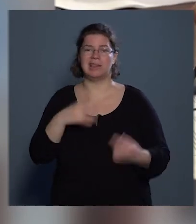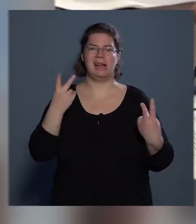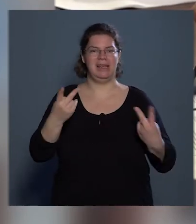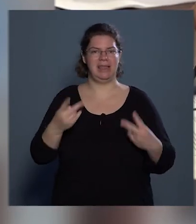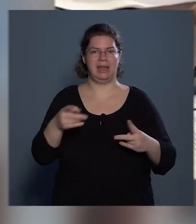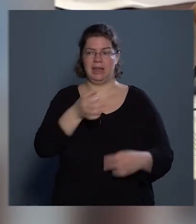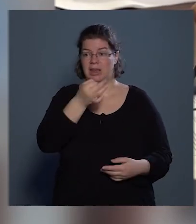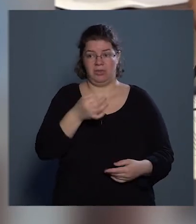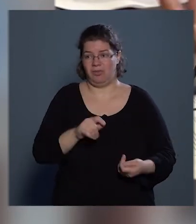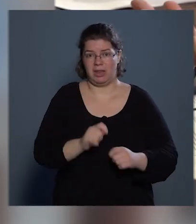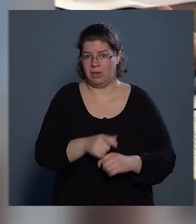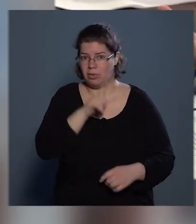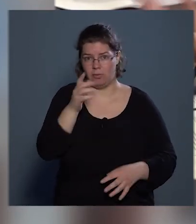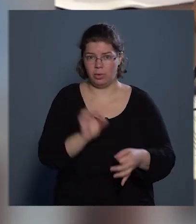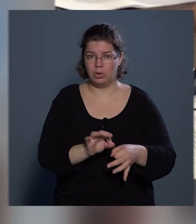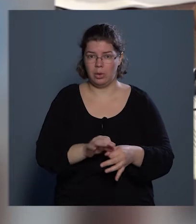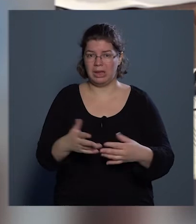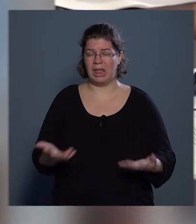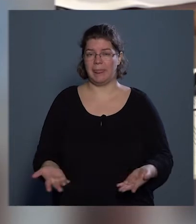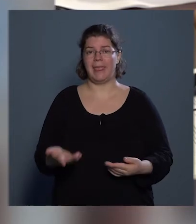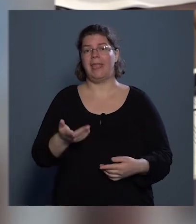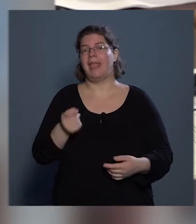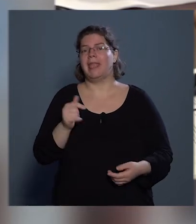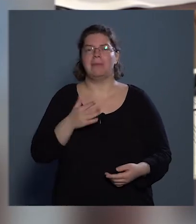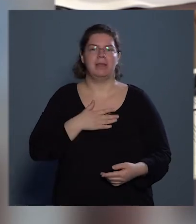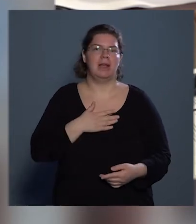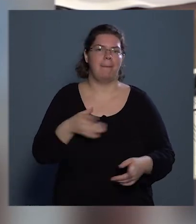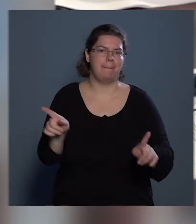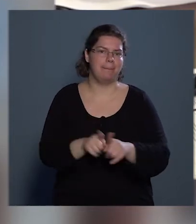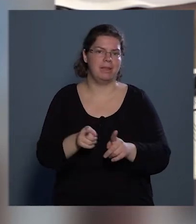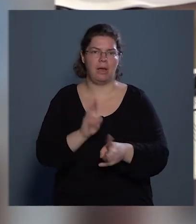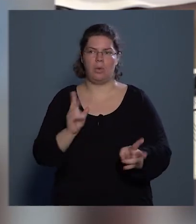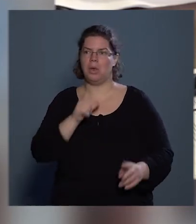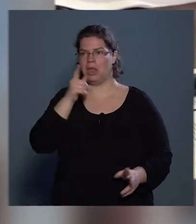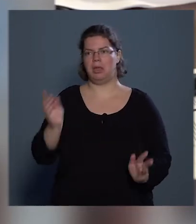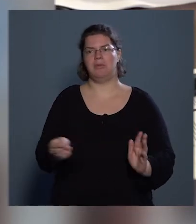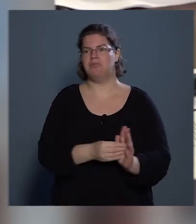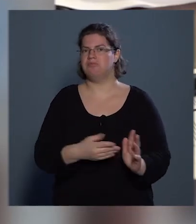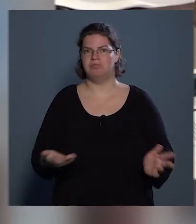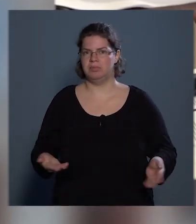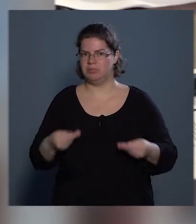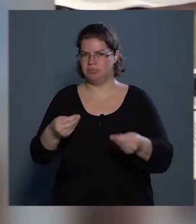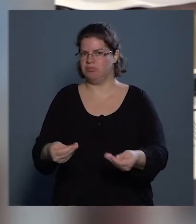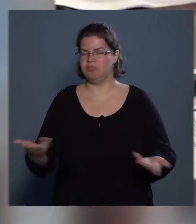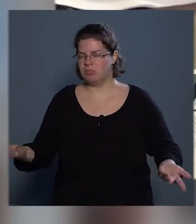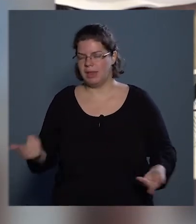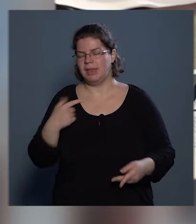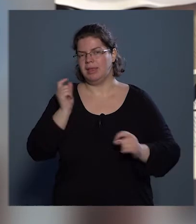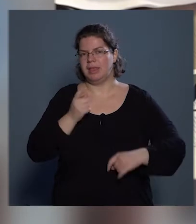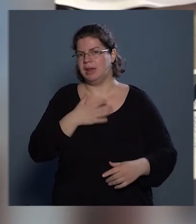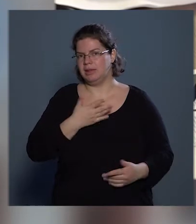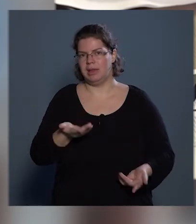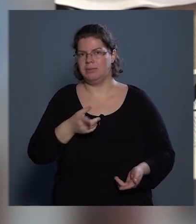kérdésekben változás úgysem történik. Egyébként nekem mindegy, hogy hogy kerül ez a dolog az asztalra, de én szerintem ennek